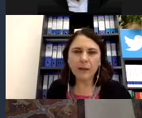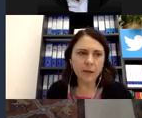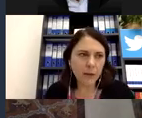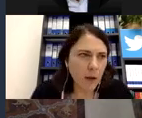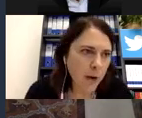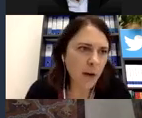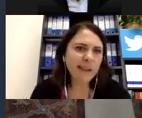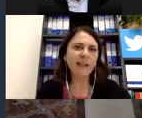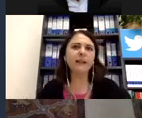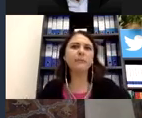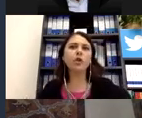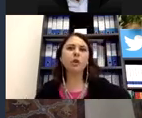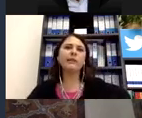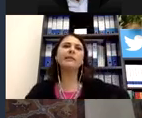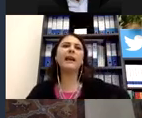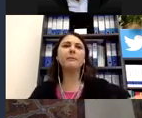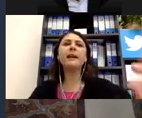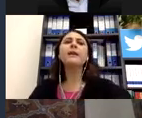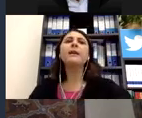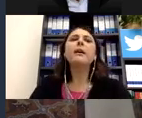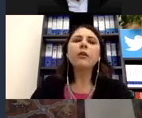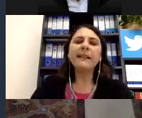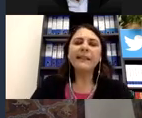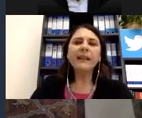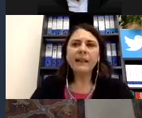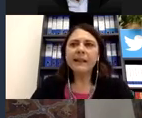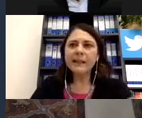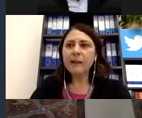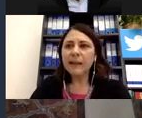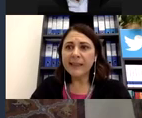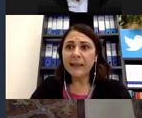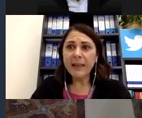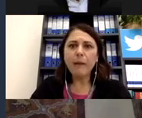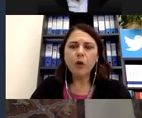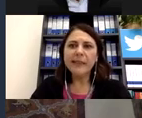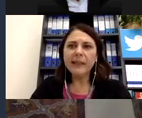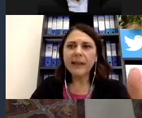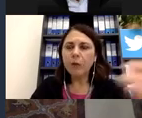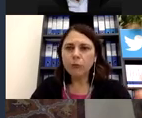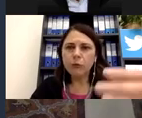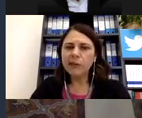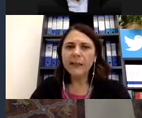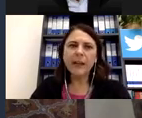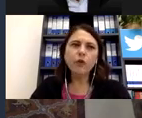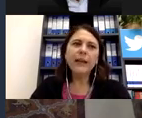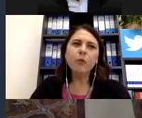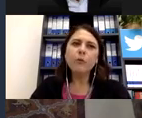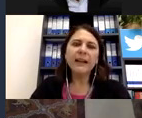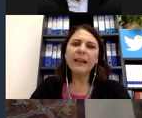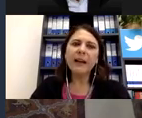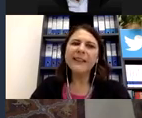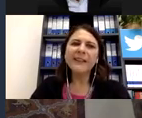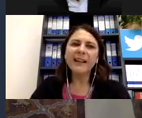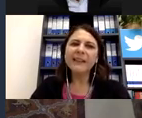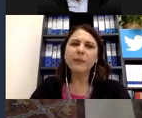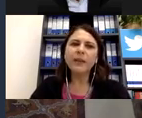che eh che o che ossina attribuisce a questo termine ora se eh se esaminiamo come si è evoluto questo passaggio vediamo come in